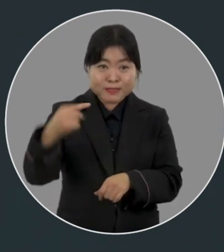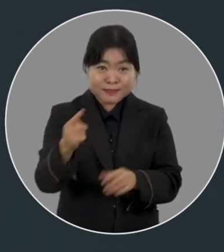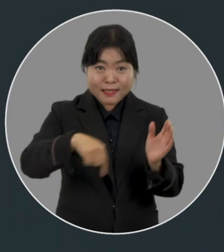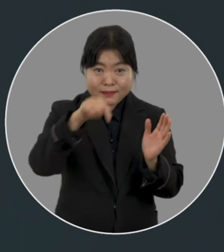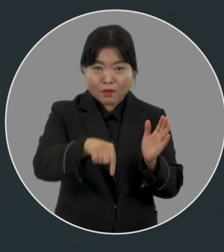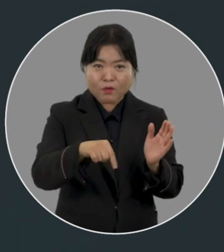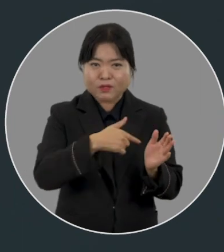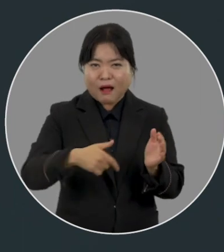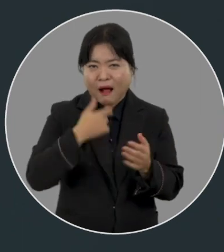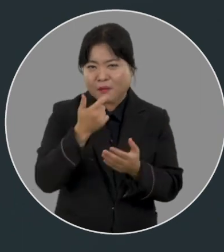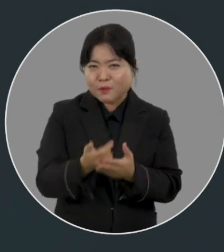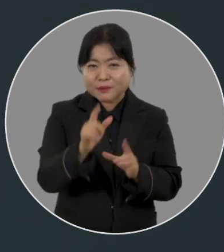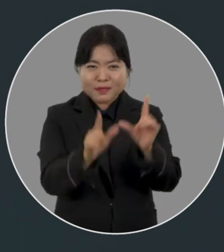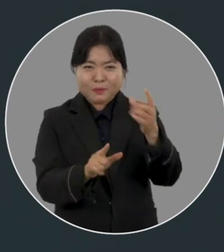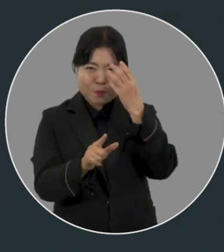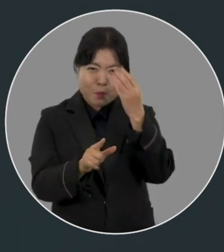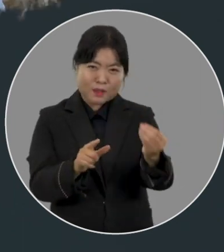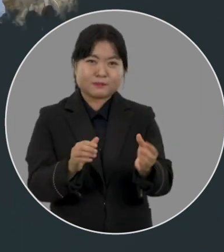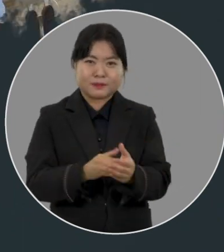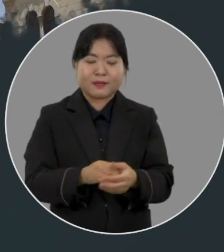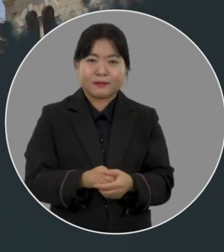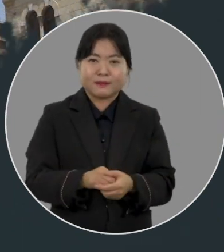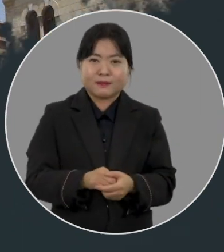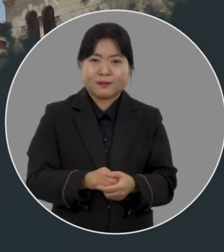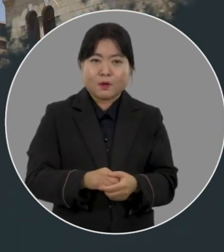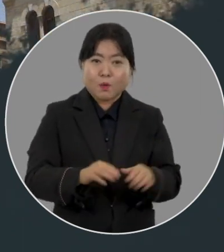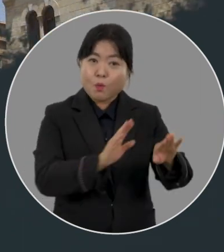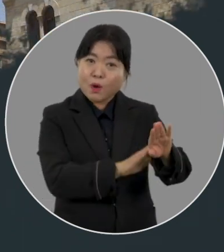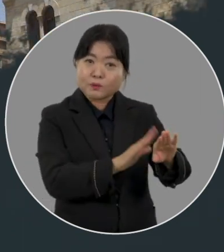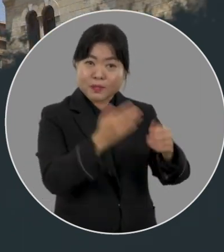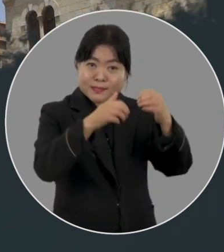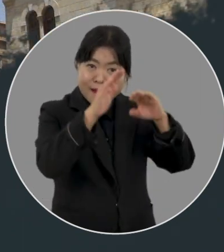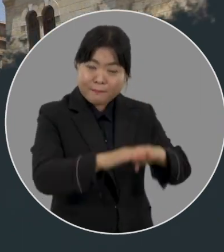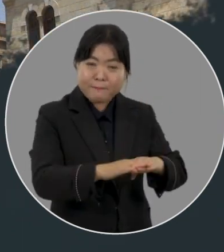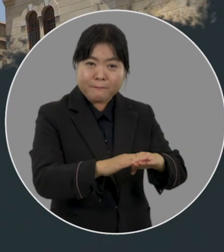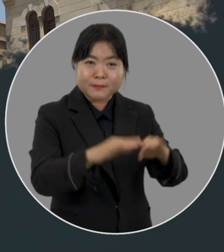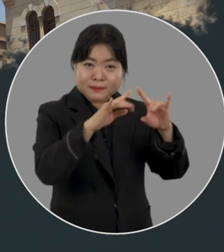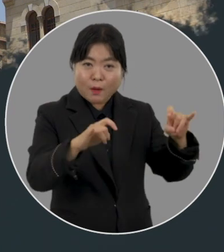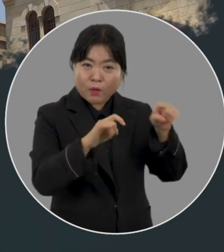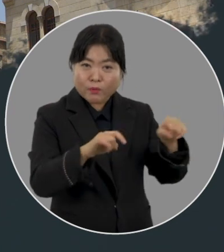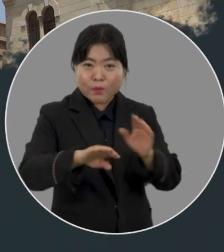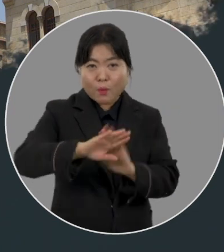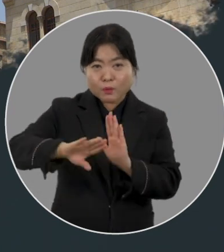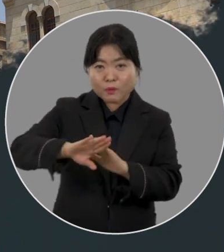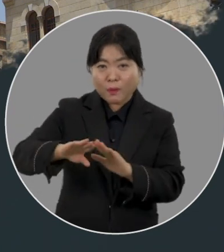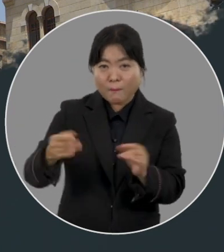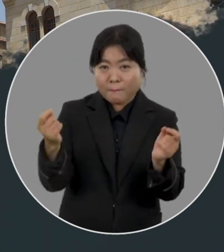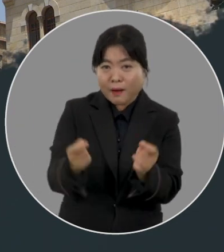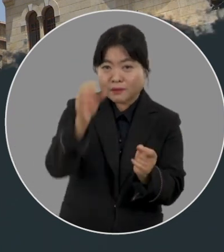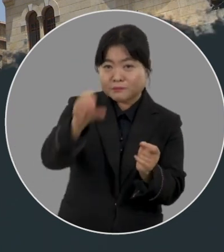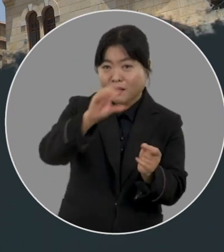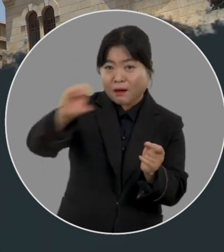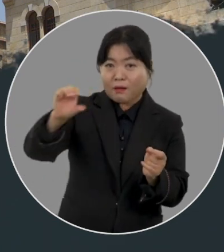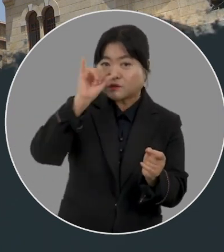굉장히 아주 감동스러운 장면을 보았습니다. 왼쪽에는 이슬람 사원인데 오른쪽에 바로 붙어서